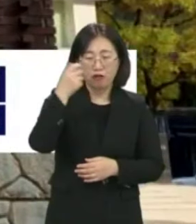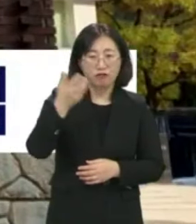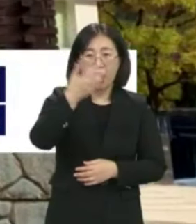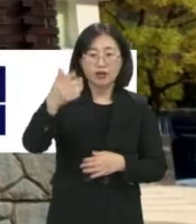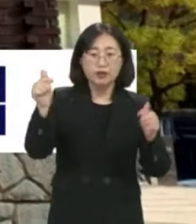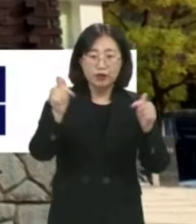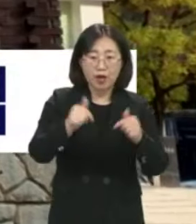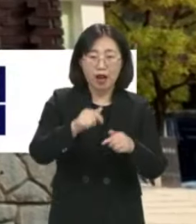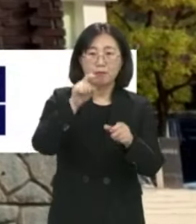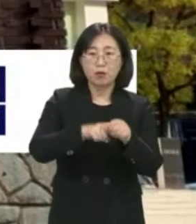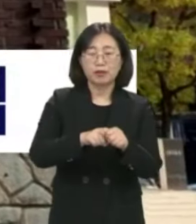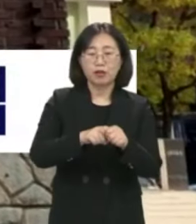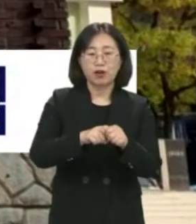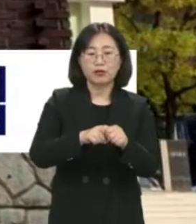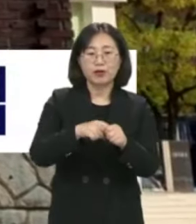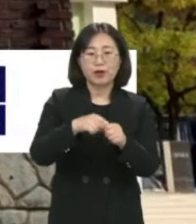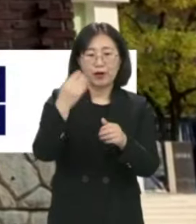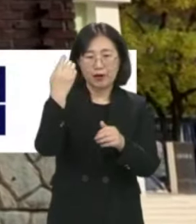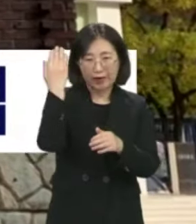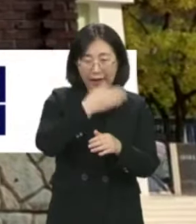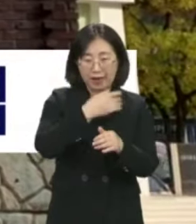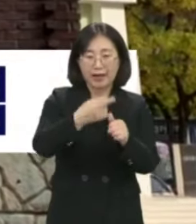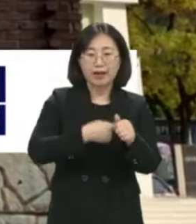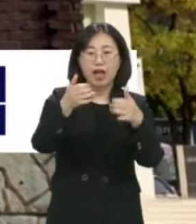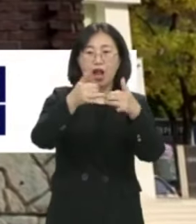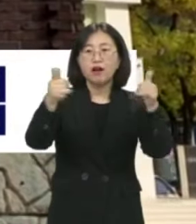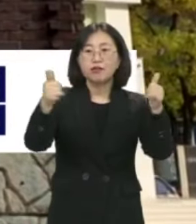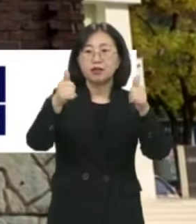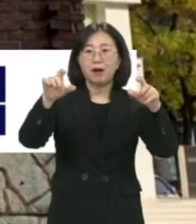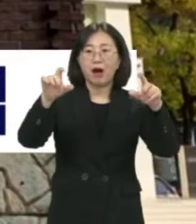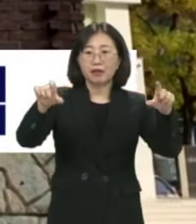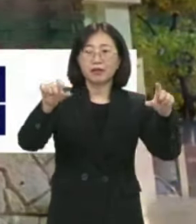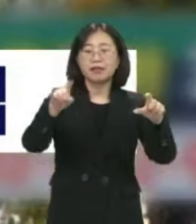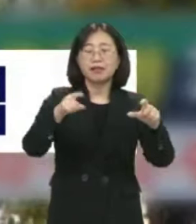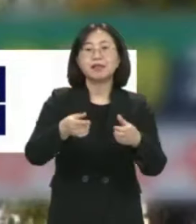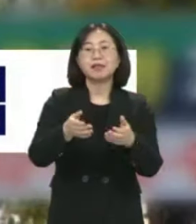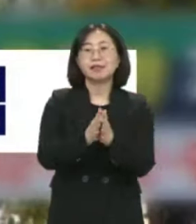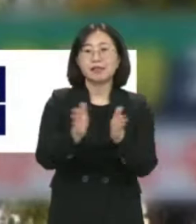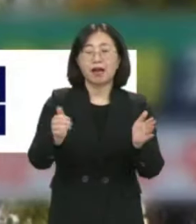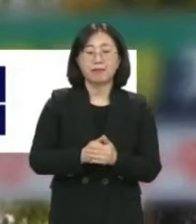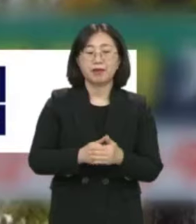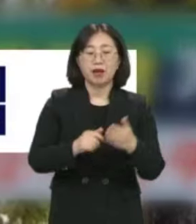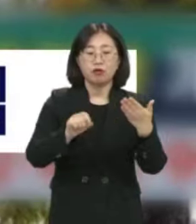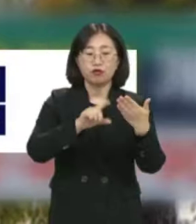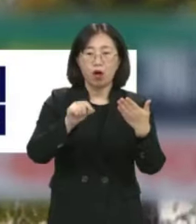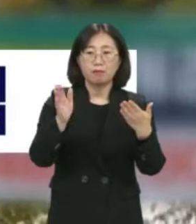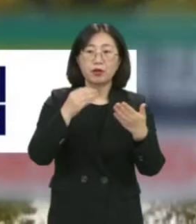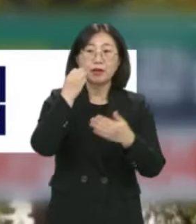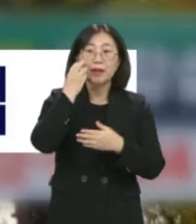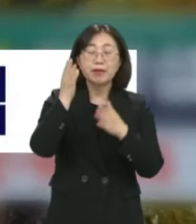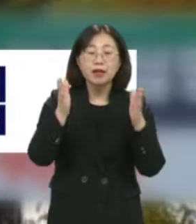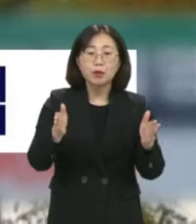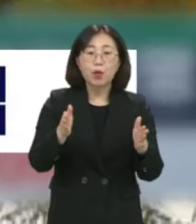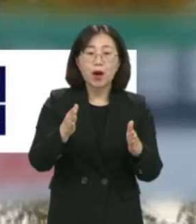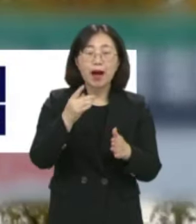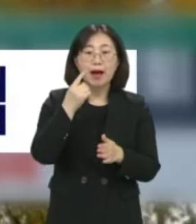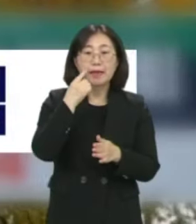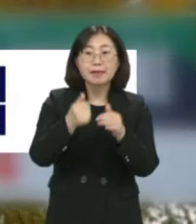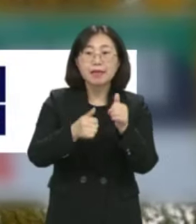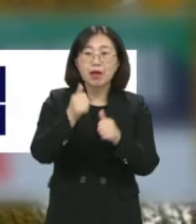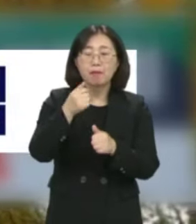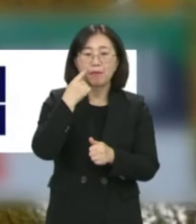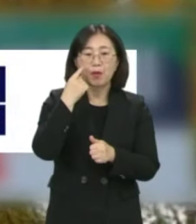친환경 소재 현수막 전형 시대를 본격 도입합니다 대전시는 지난 9월부터 3개월간 번 사업을 거쳐 다음